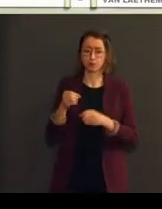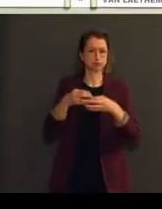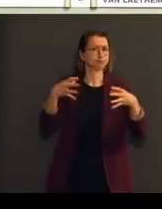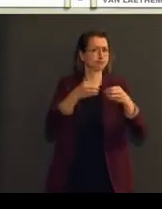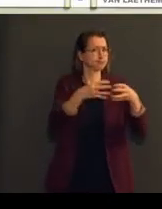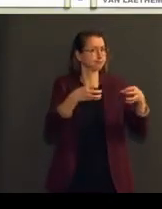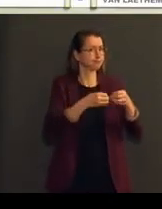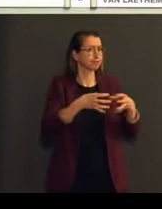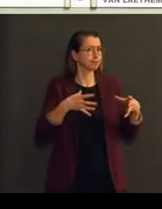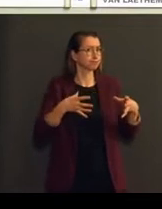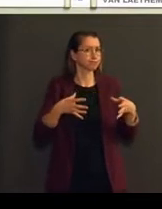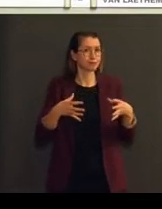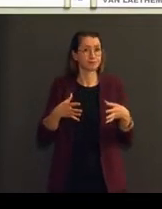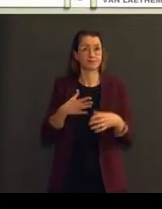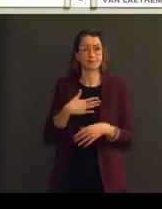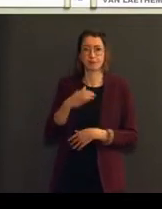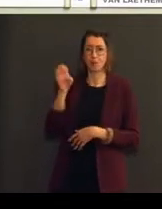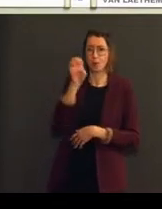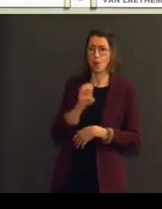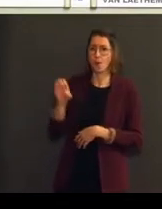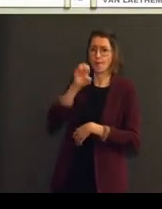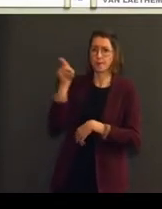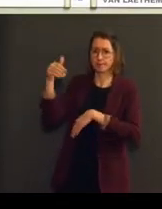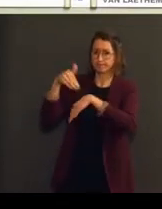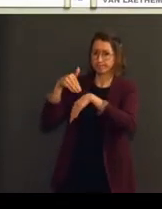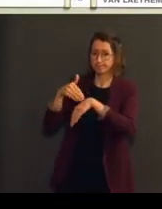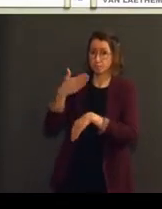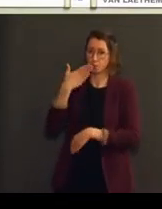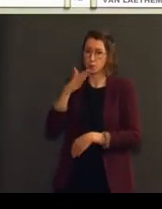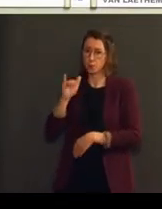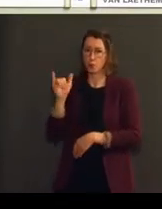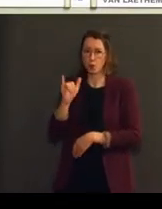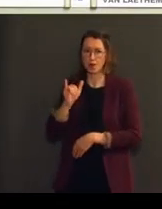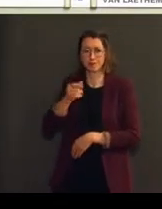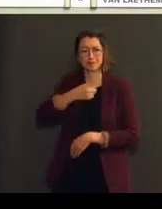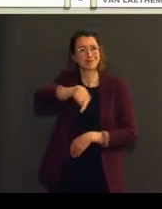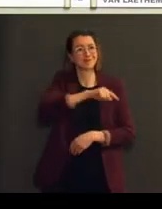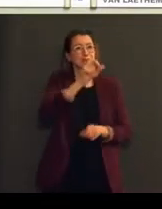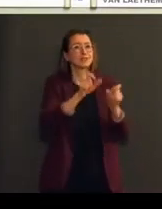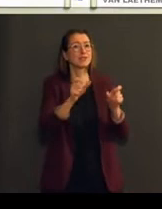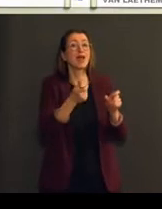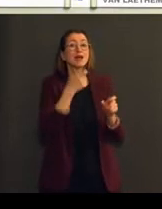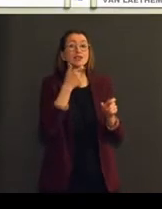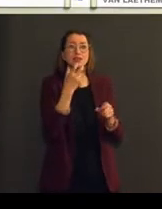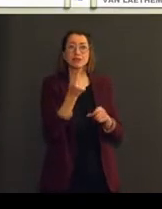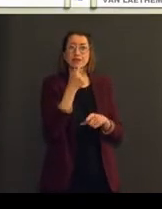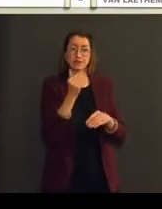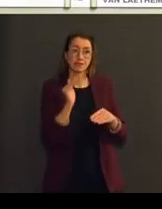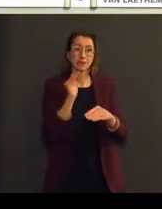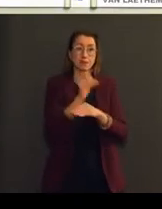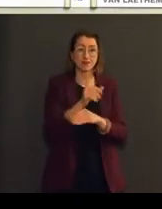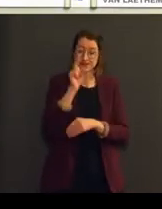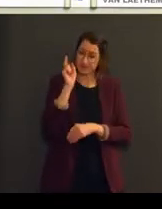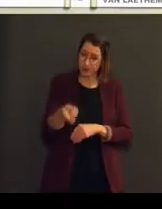États membres de vacciner au moins 80% des personnes de plus de 80 ans, et ceci pour la fin du mois